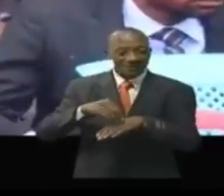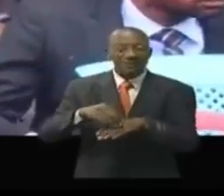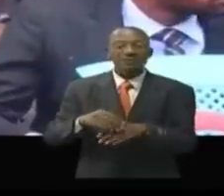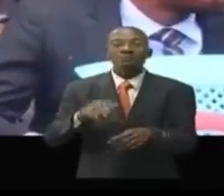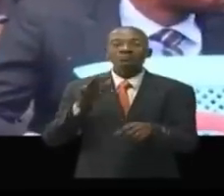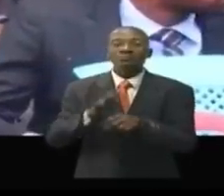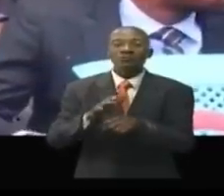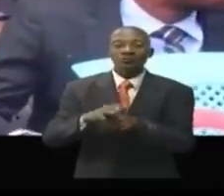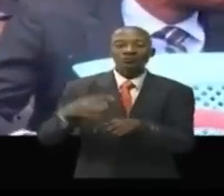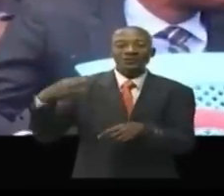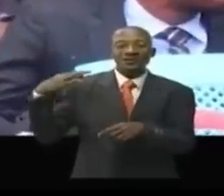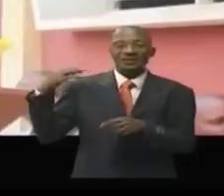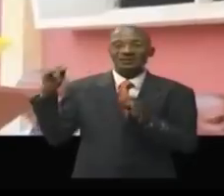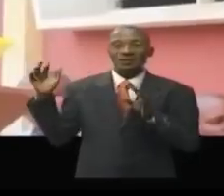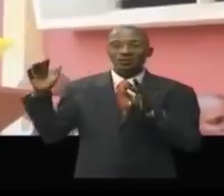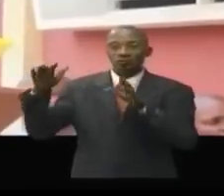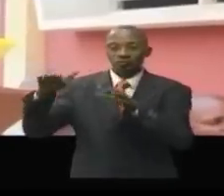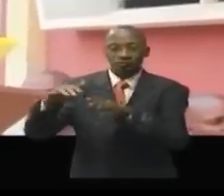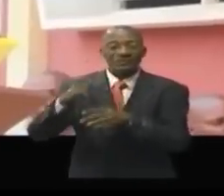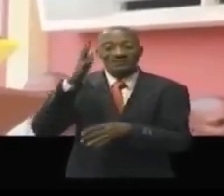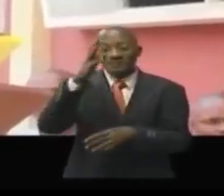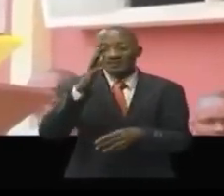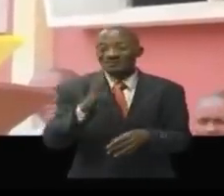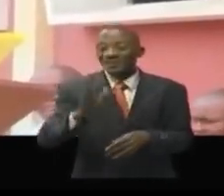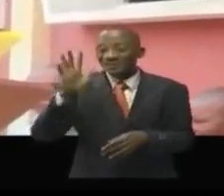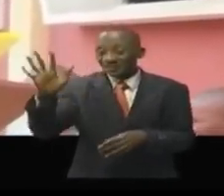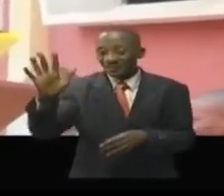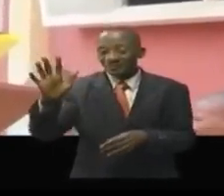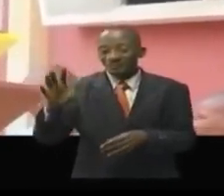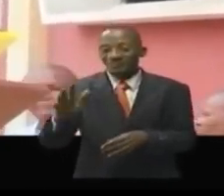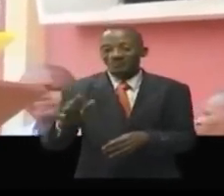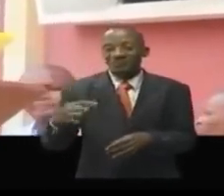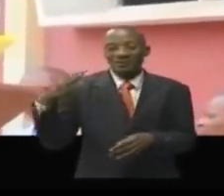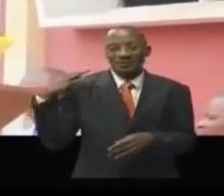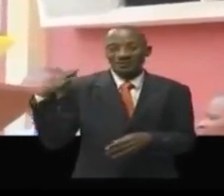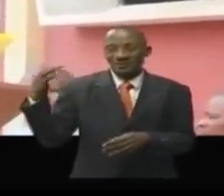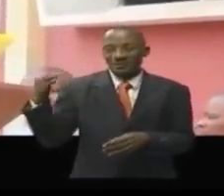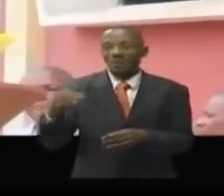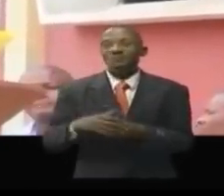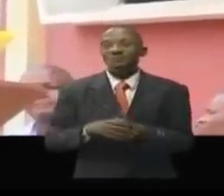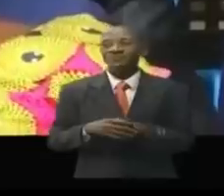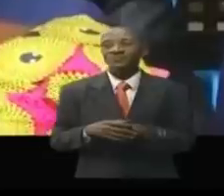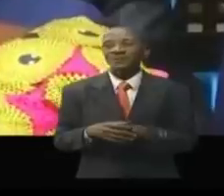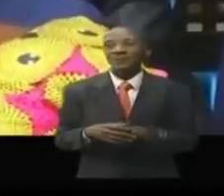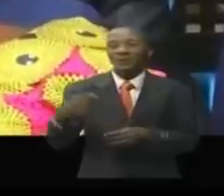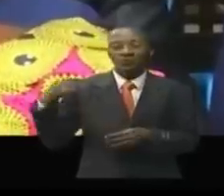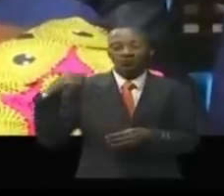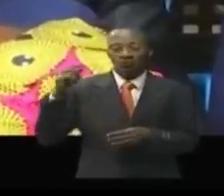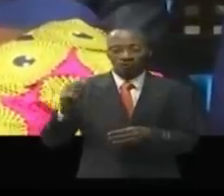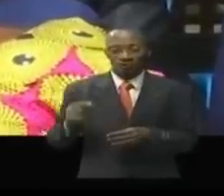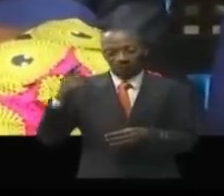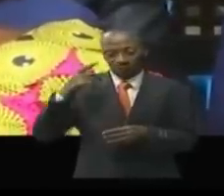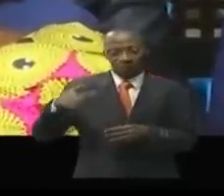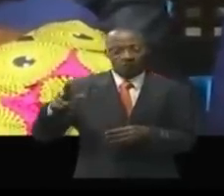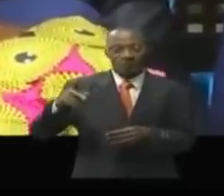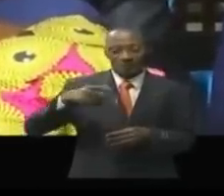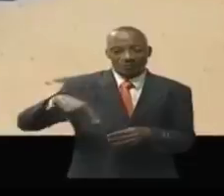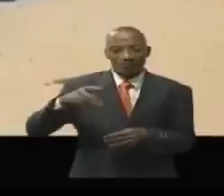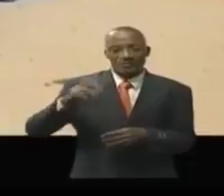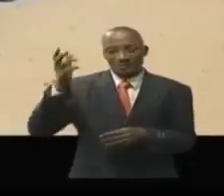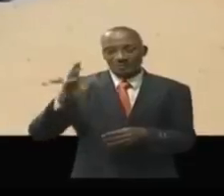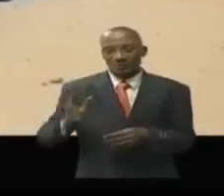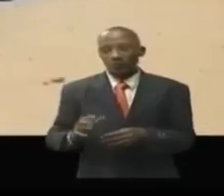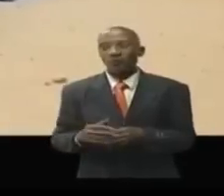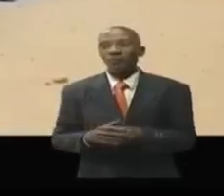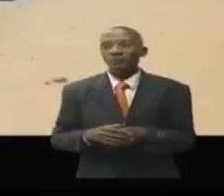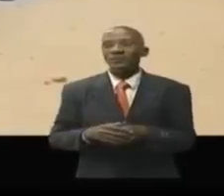central. Le vice-gouverneur du Congo central, Grâce Kouangama Swangi Bilolo, qui assume l'intérim du gouverneur empêché qui